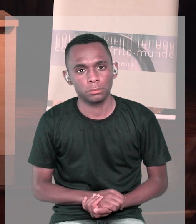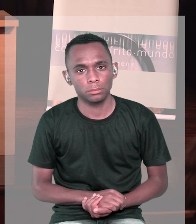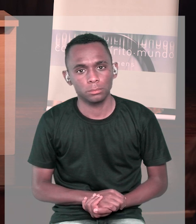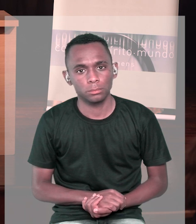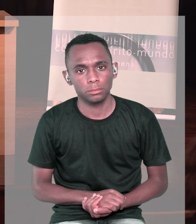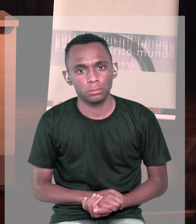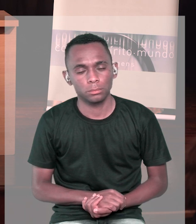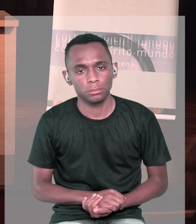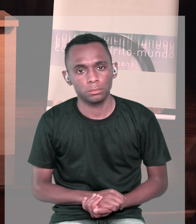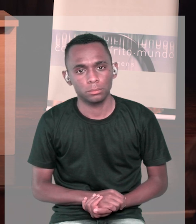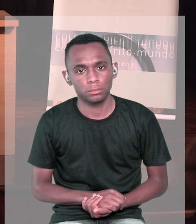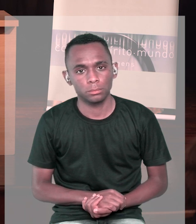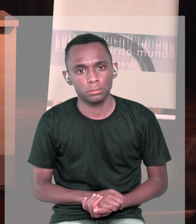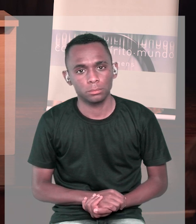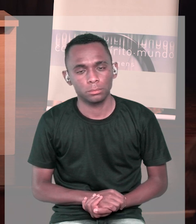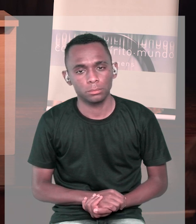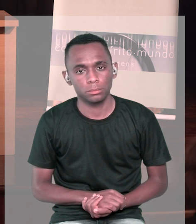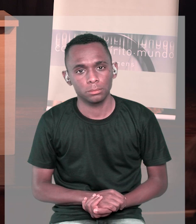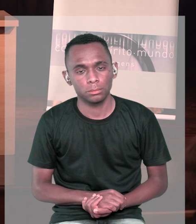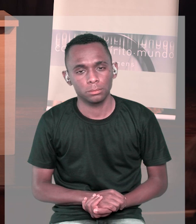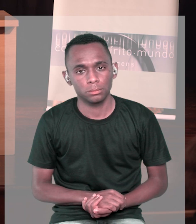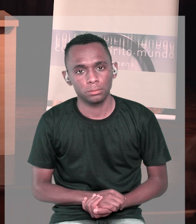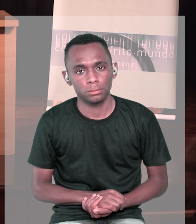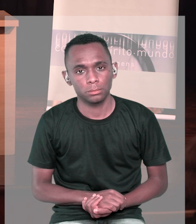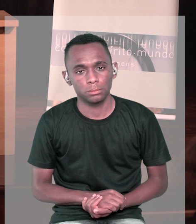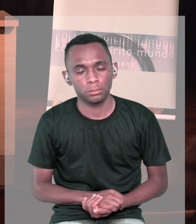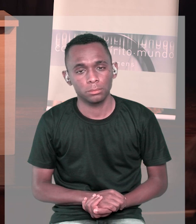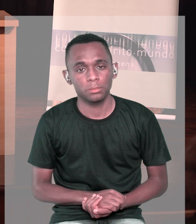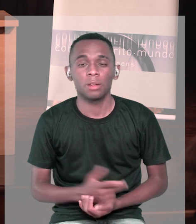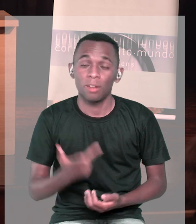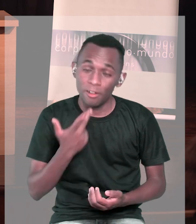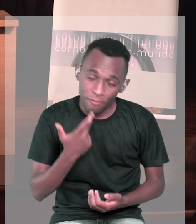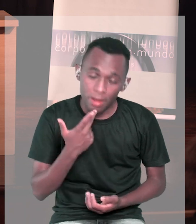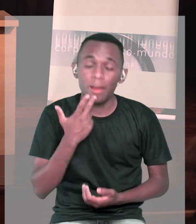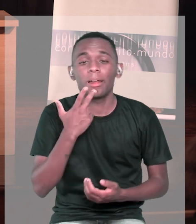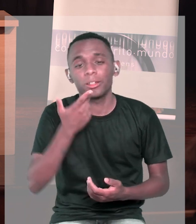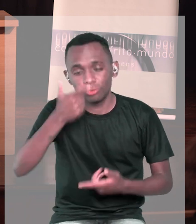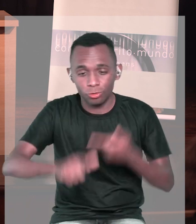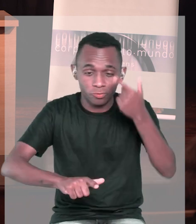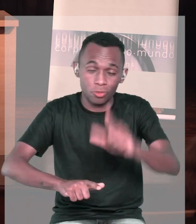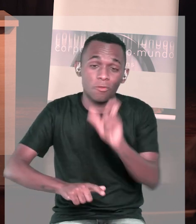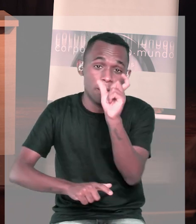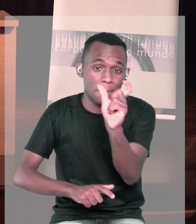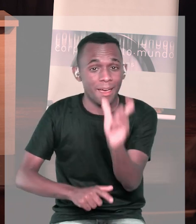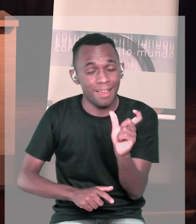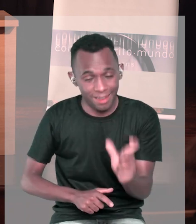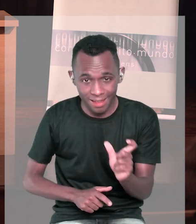peur, ça. Oui, il a bien répété. Ele vai repetir essa palavra algumas vezes. Eu acho